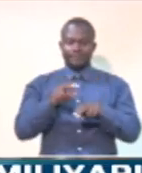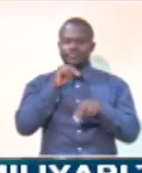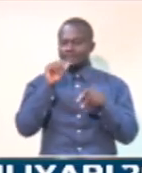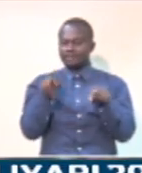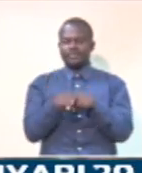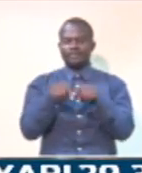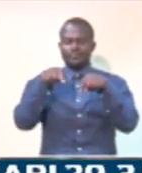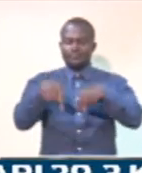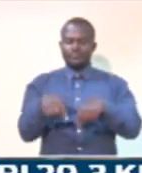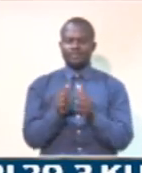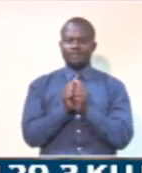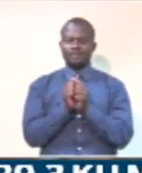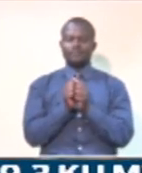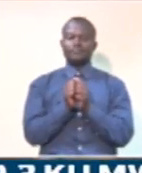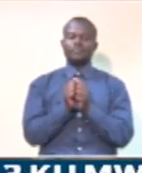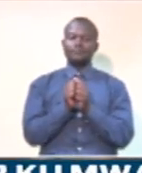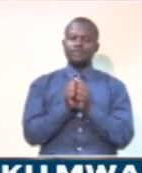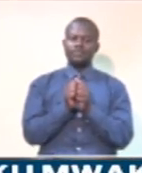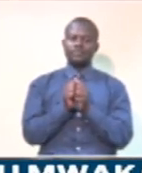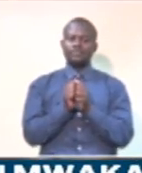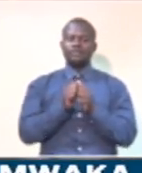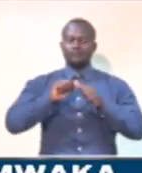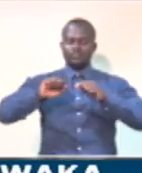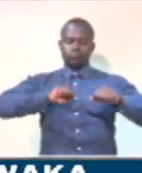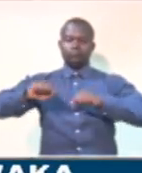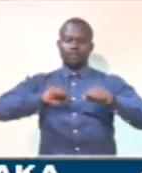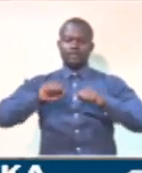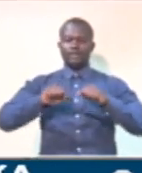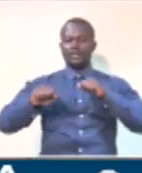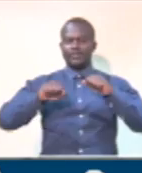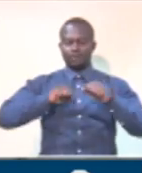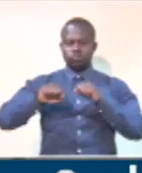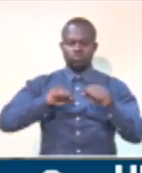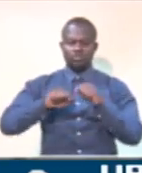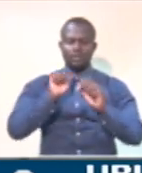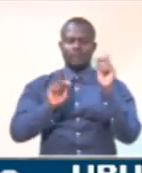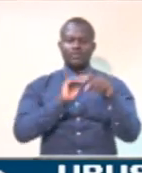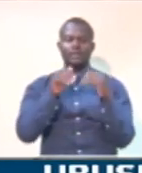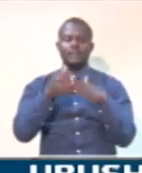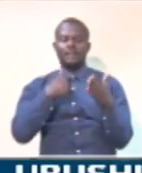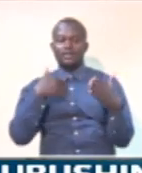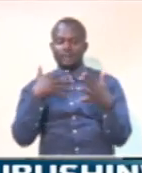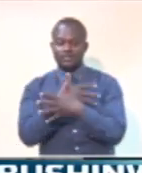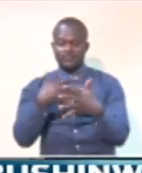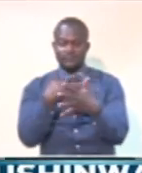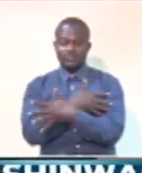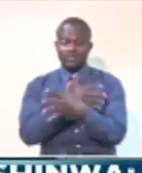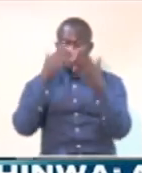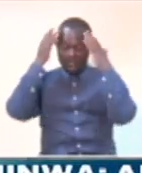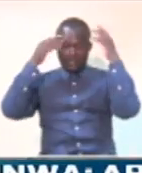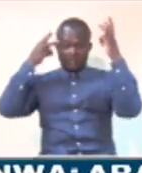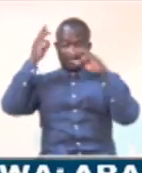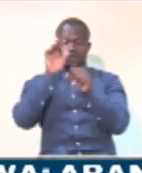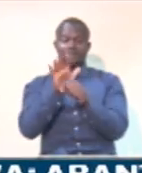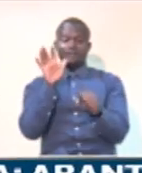ariko bimeze, biri kugenda bigira umutingito gake gake. Abantu bose bafite ubwoba, bahangayitse cyane,